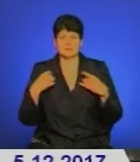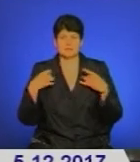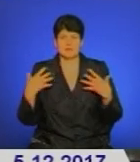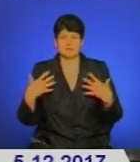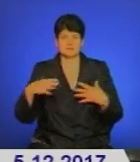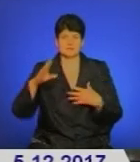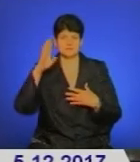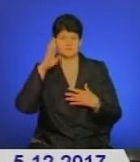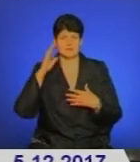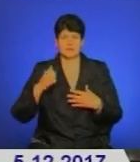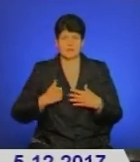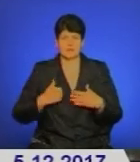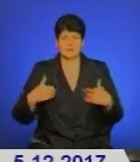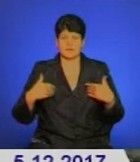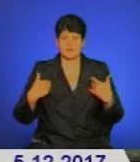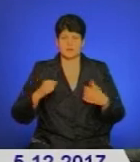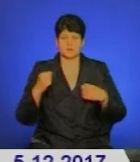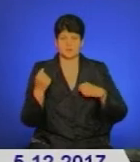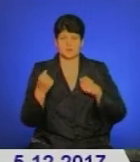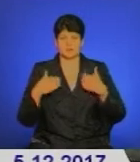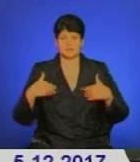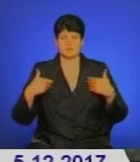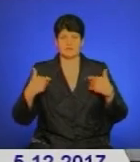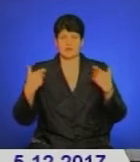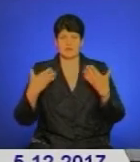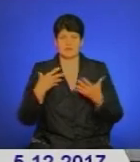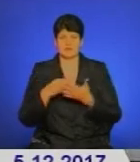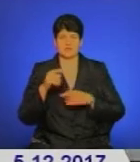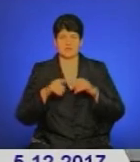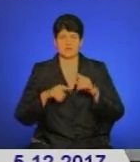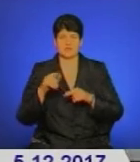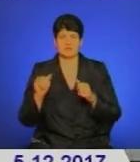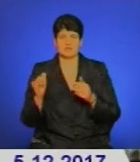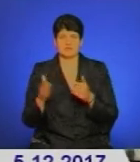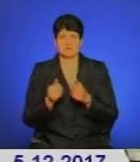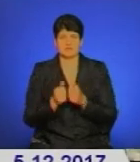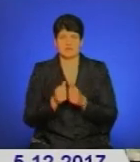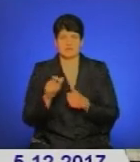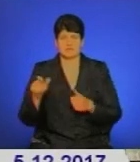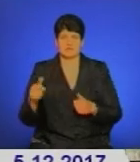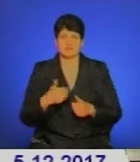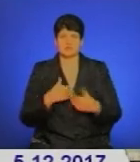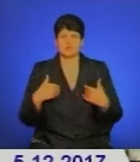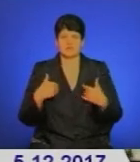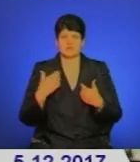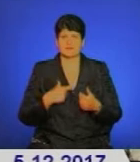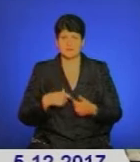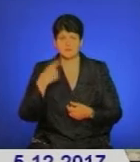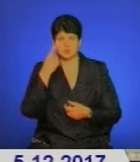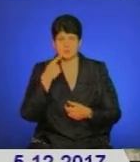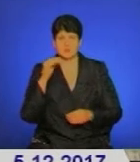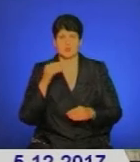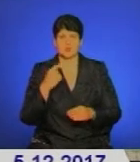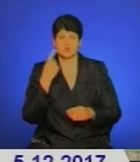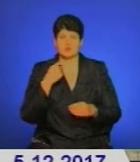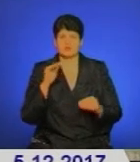піднесеному настрої вітають побратимів і передають вітання своїм рідним та близьким. Хочу привітати від себе особисто, від особового складу